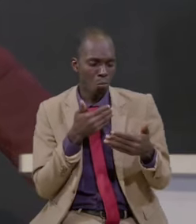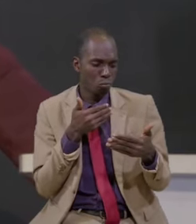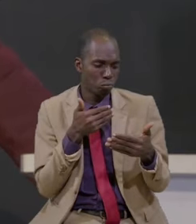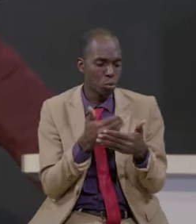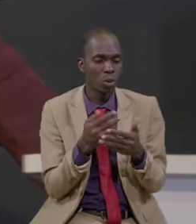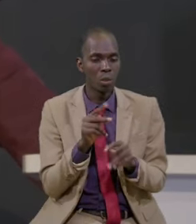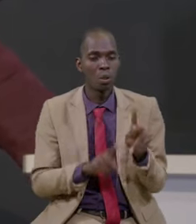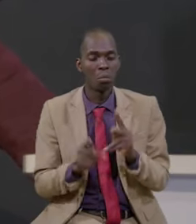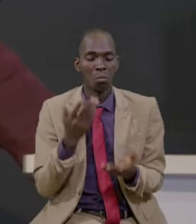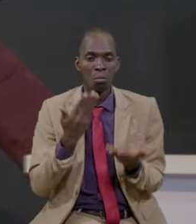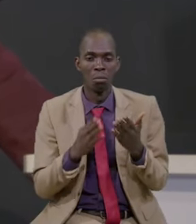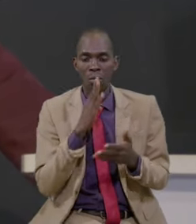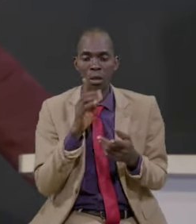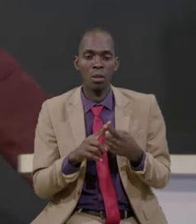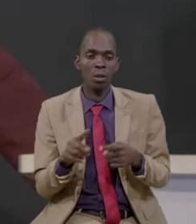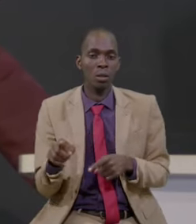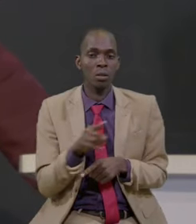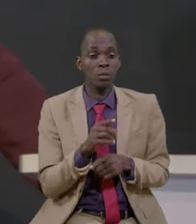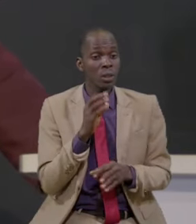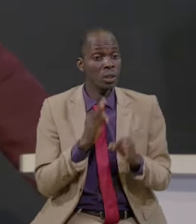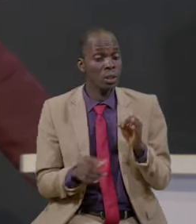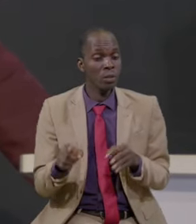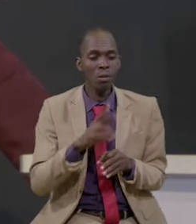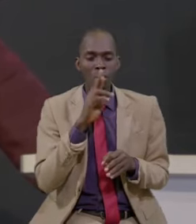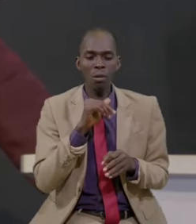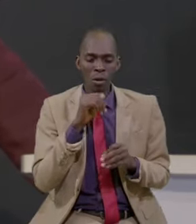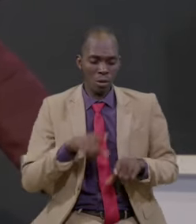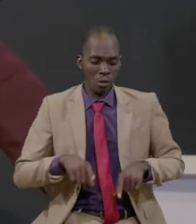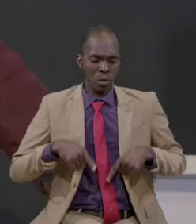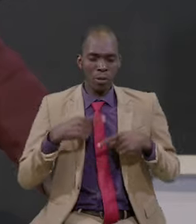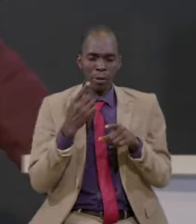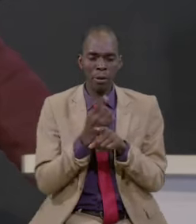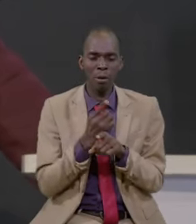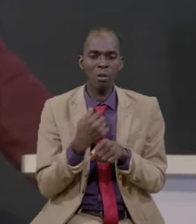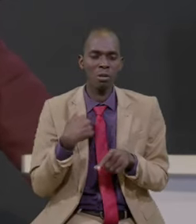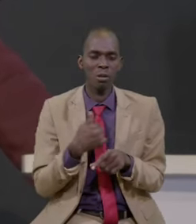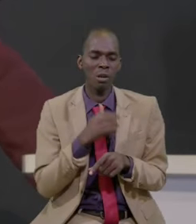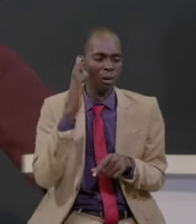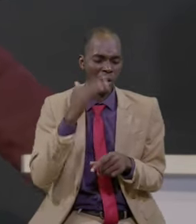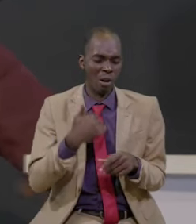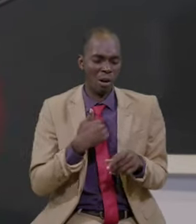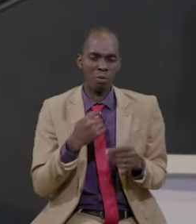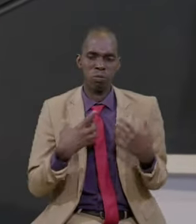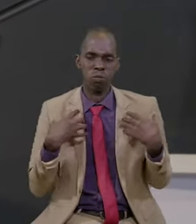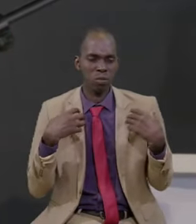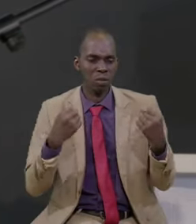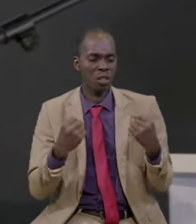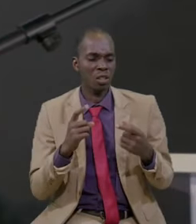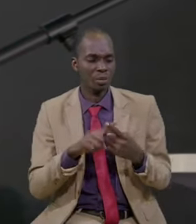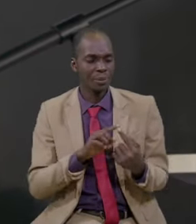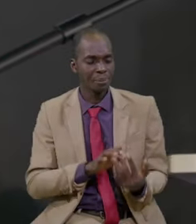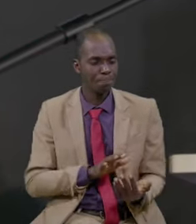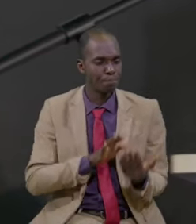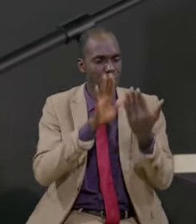toi, s'ils ne mènent pas une bonne vie, tu dois avoir l'audace, le courage, la conviction de